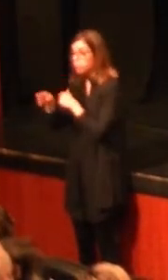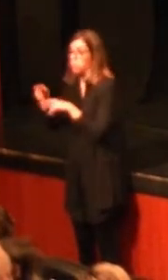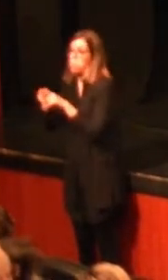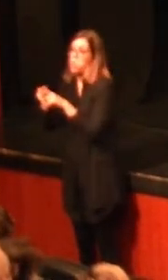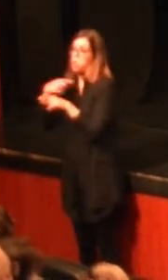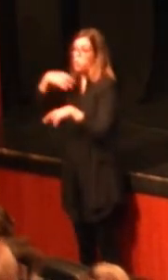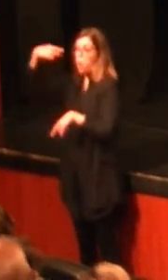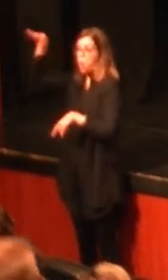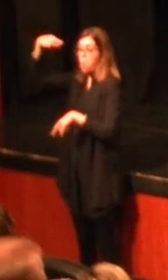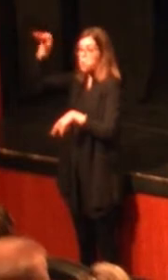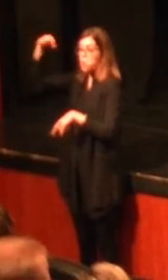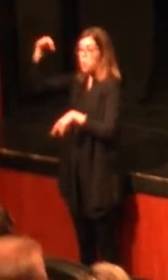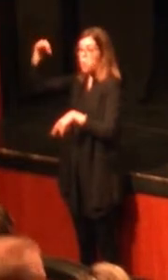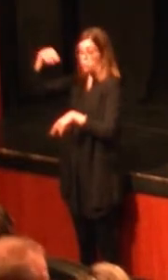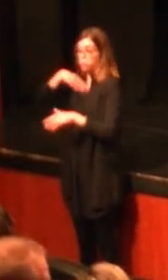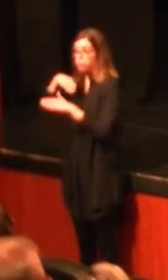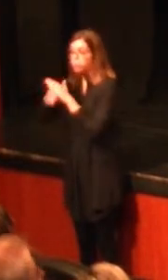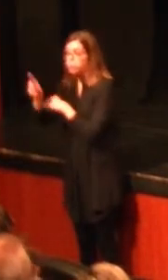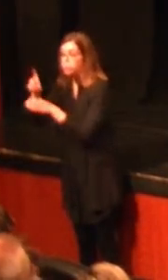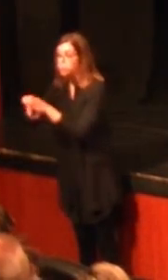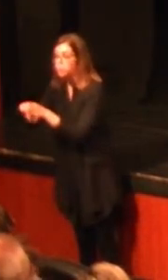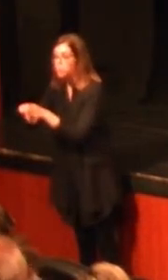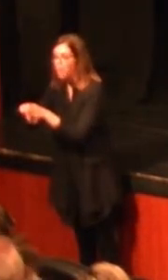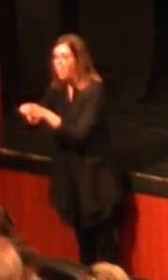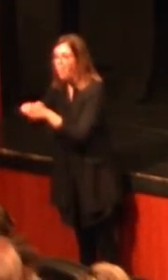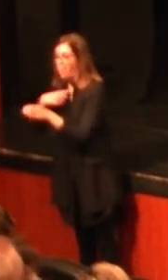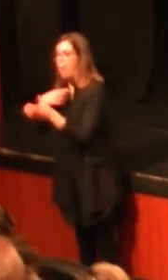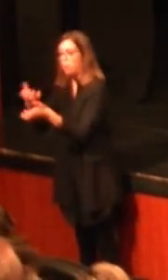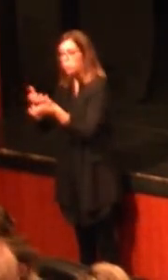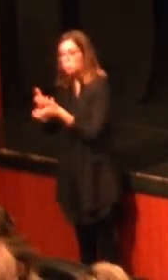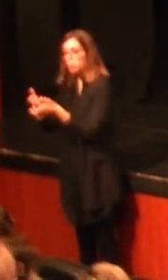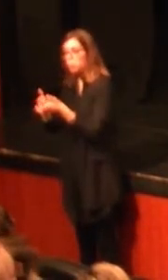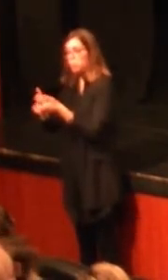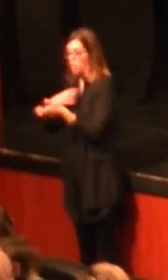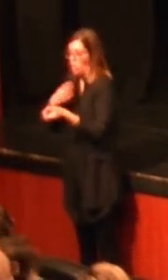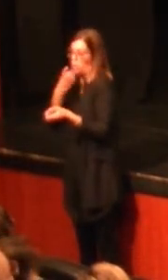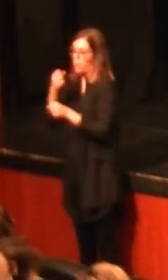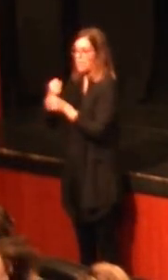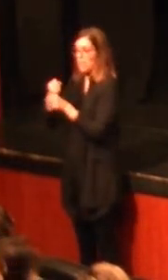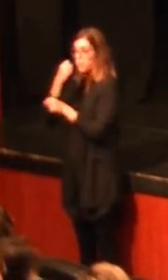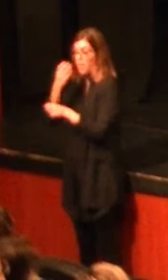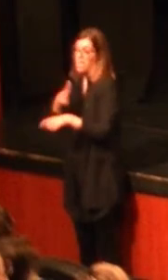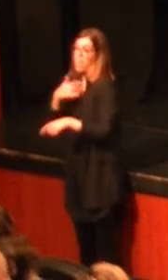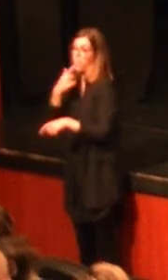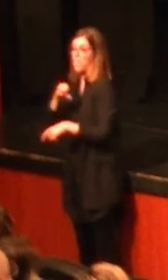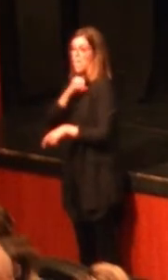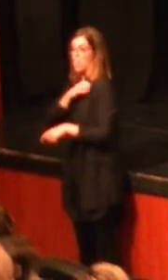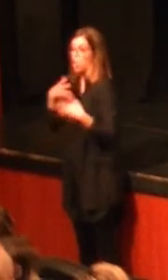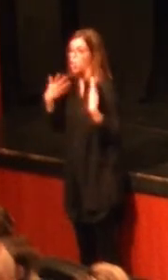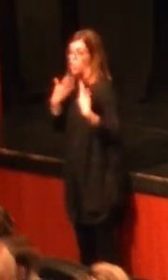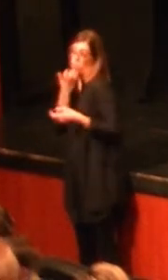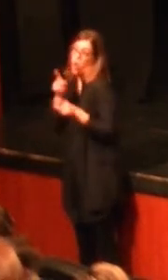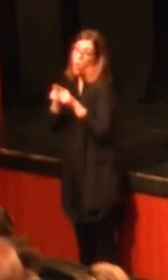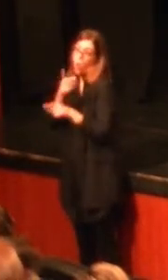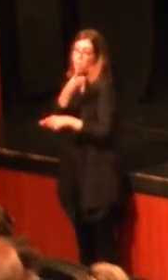el sector s'autoregulava en aquest sentit, sabies que mentre fessis bé la feina, el client estaria content, l'Ajuntament estaria